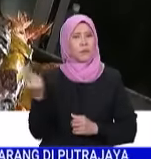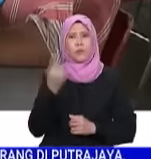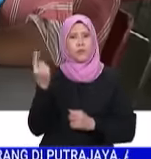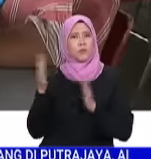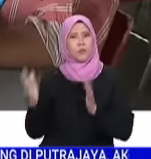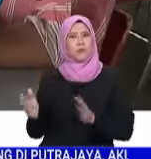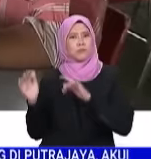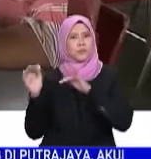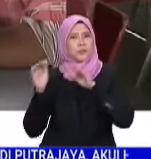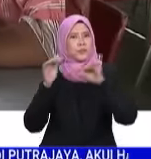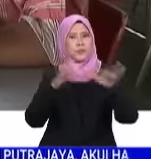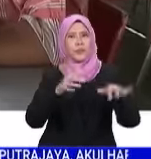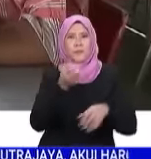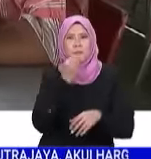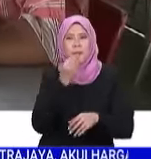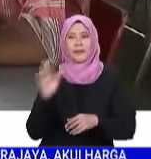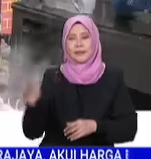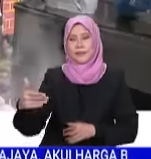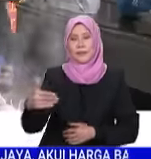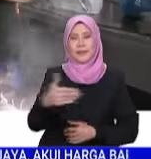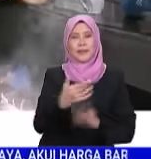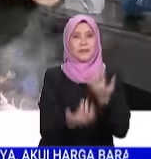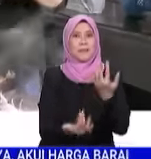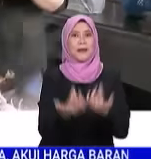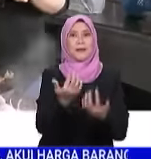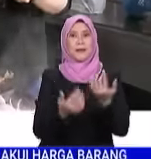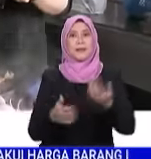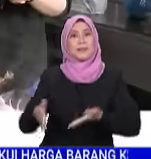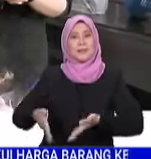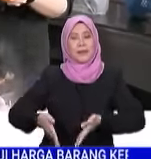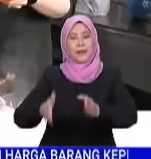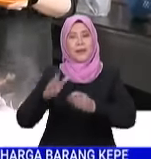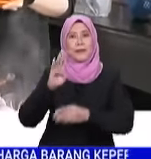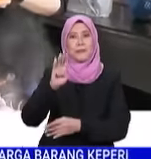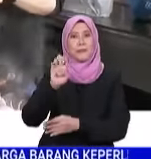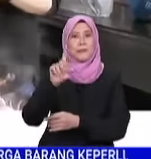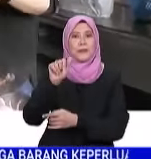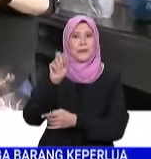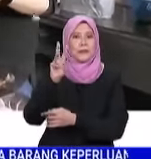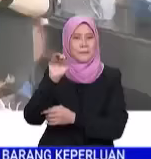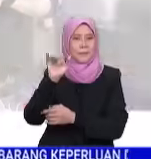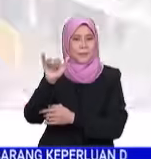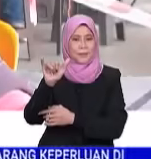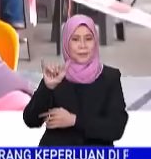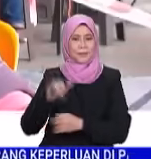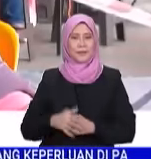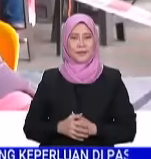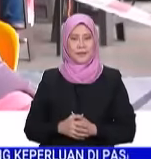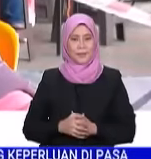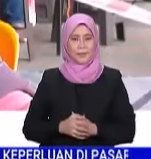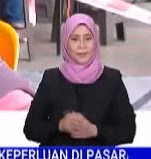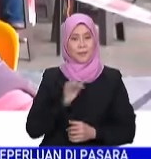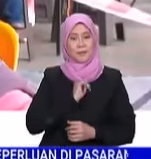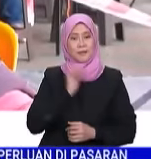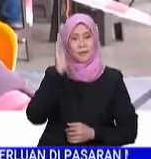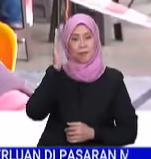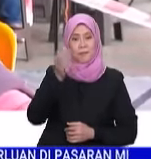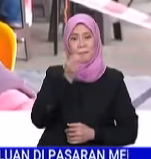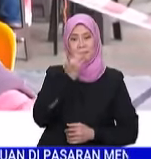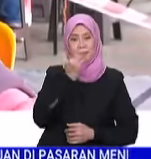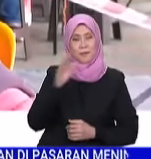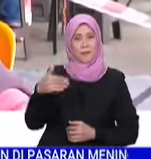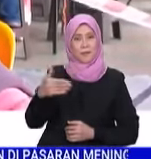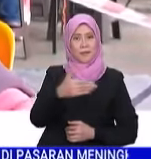menjadi pilihan pengunjung ialah ikan bakar di jalan B saya akan